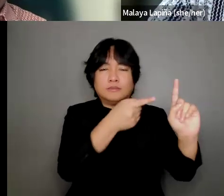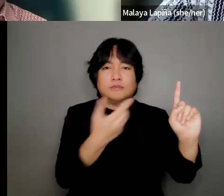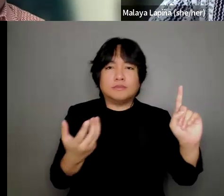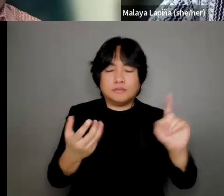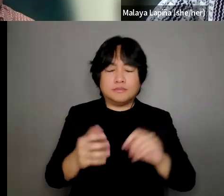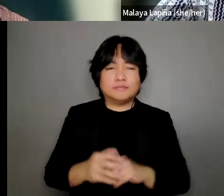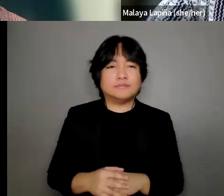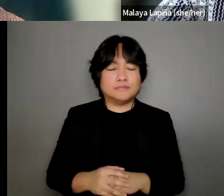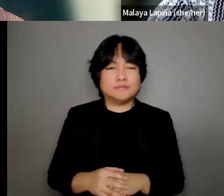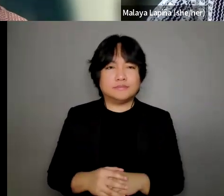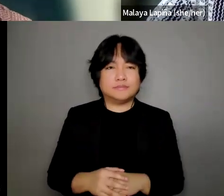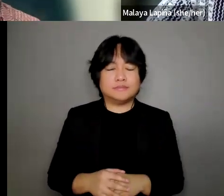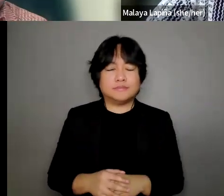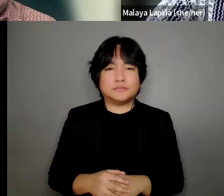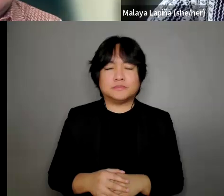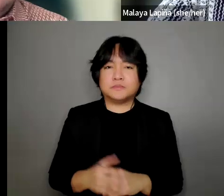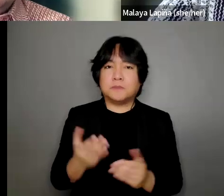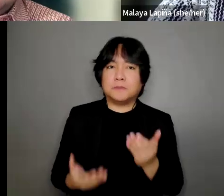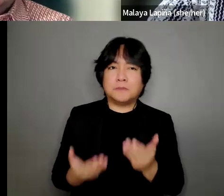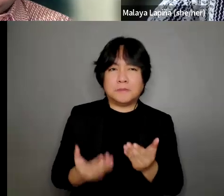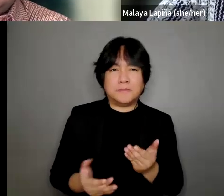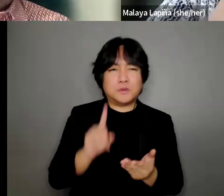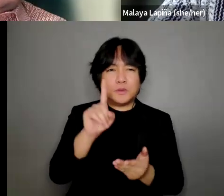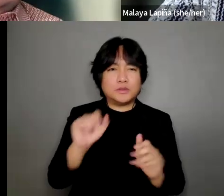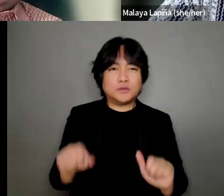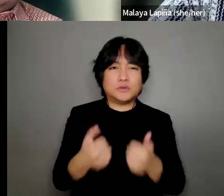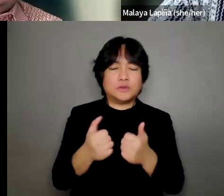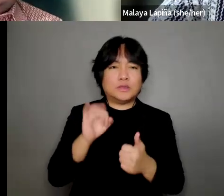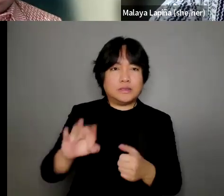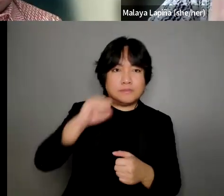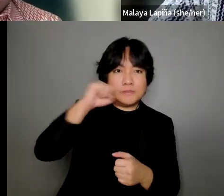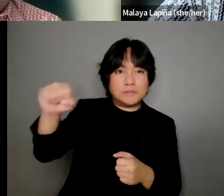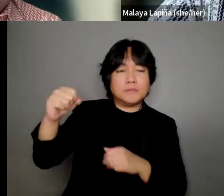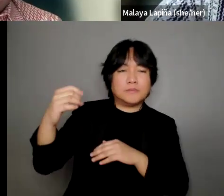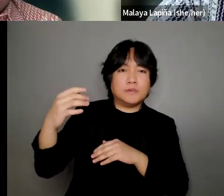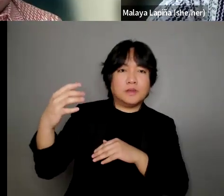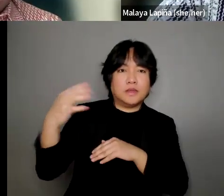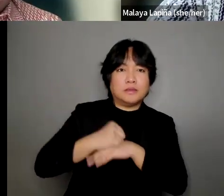quote-unquote, natin. And siguro, ang isang challenge no, sa pag-resist ng coloniality ay doon na